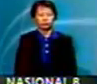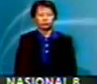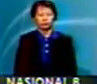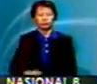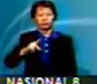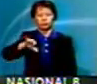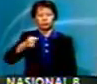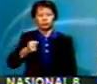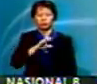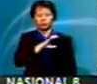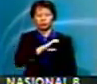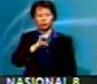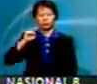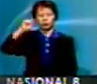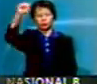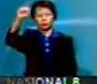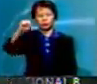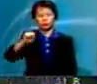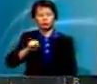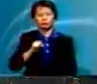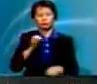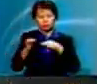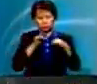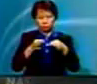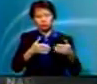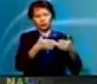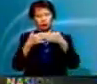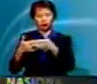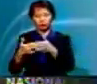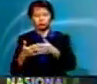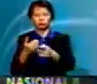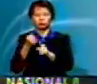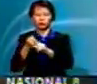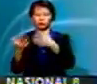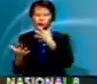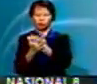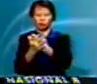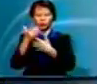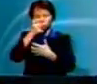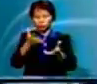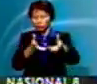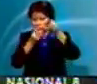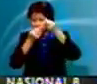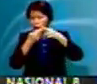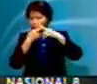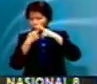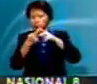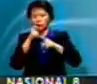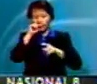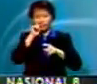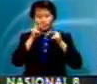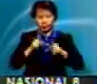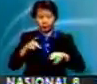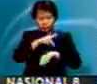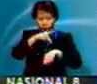Pesuruhjaya Polis Sabah Datuk Jalaluddin Abdul Rahman menjelaskan lanjutan tempoh tersebut dibuat berdasarkan maklumat risikan dari pihak